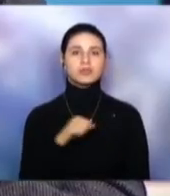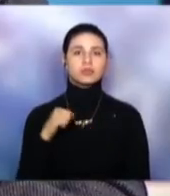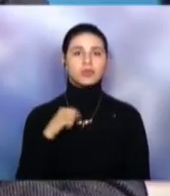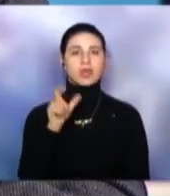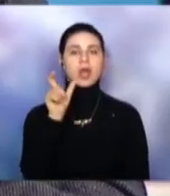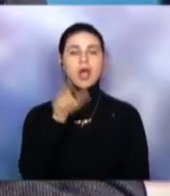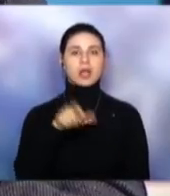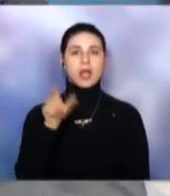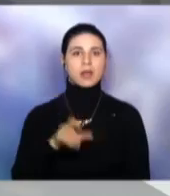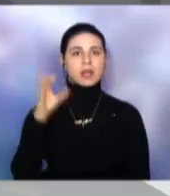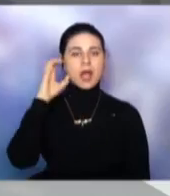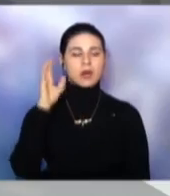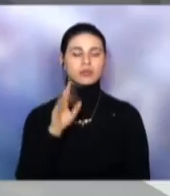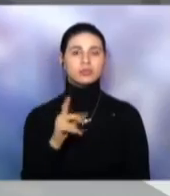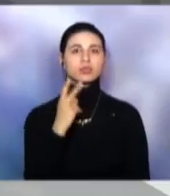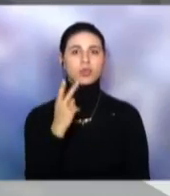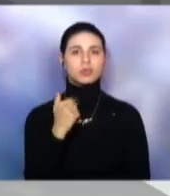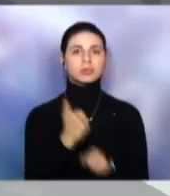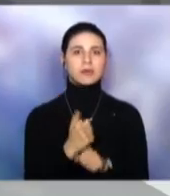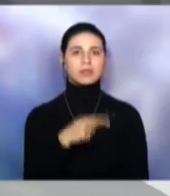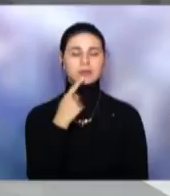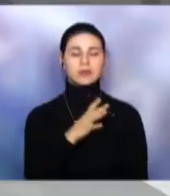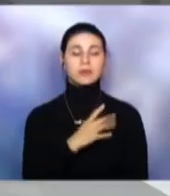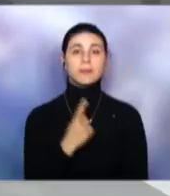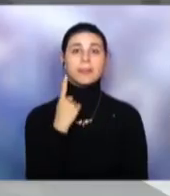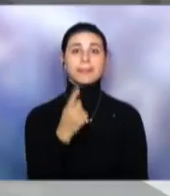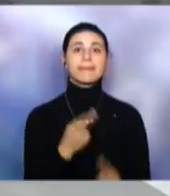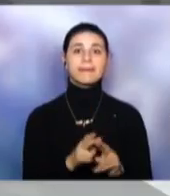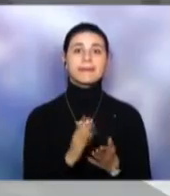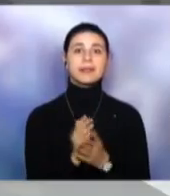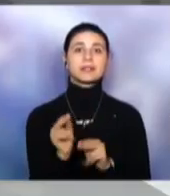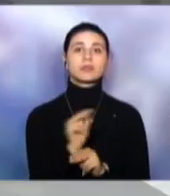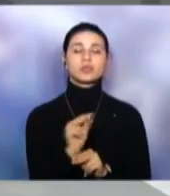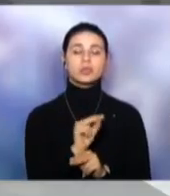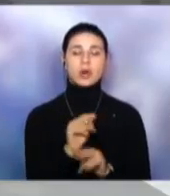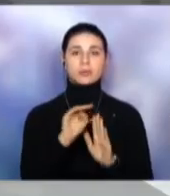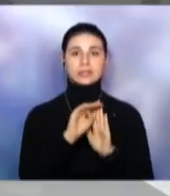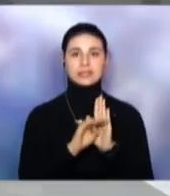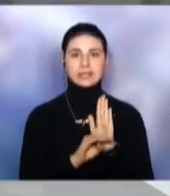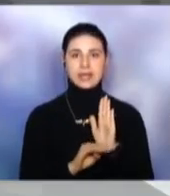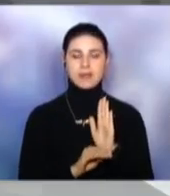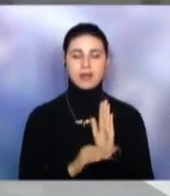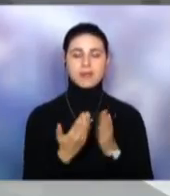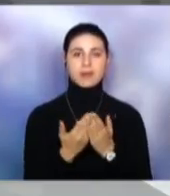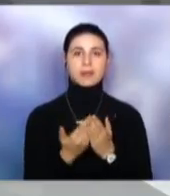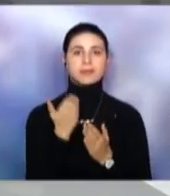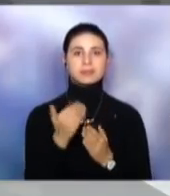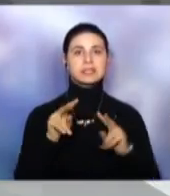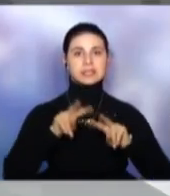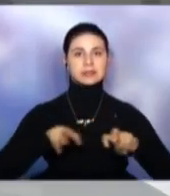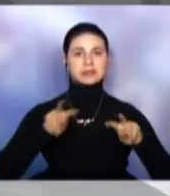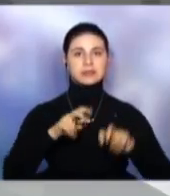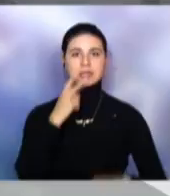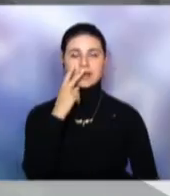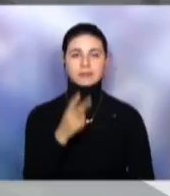ანუ ერთი მხარე, თქვენ ორი მთავარი ხაზი გამოყავით. ერთი, ეს არის მკურნალობის სქემა და თუ საჭიროა მისი რევიზია, ანუ